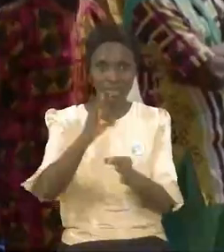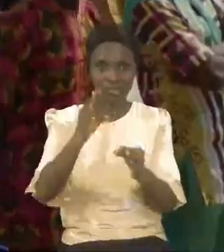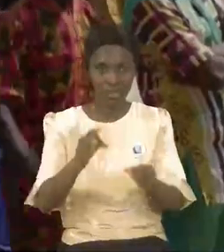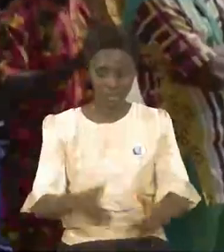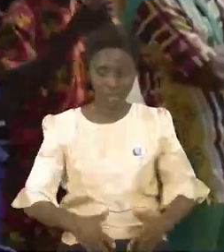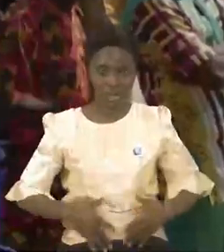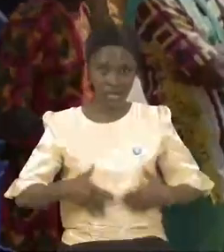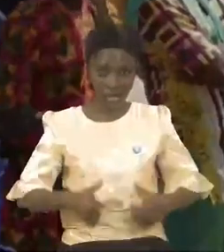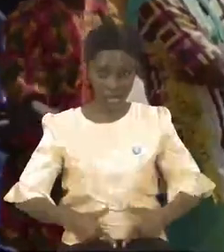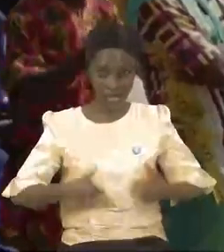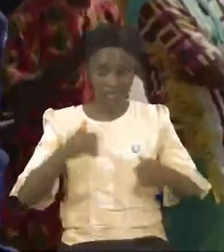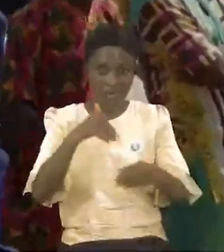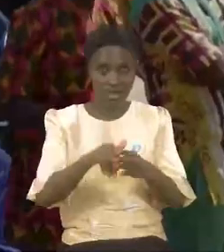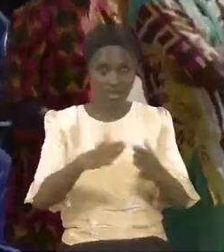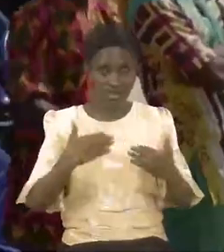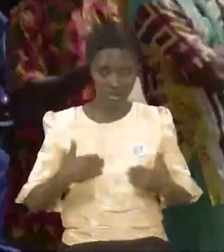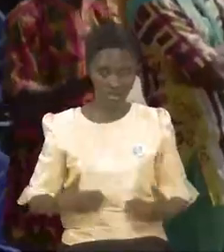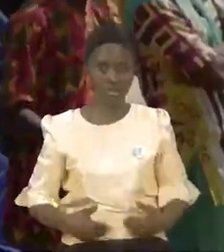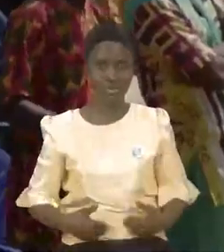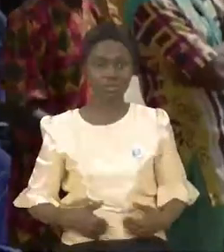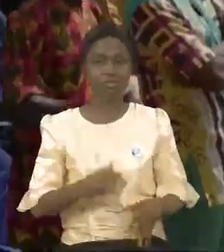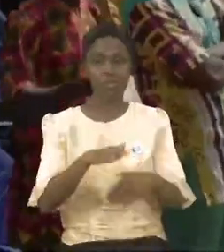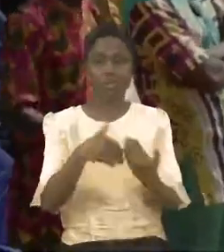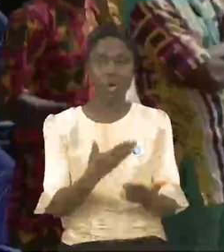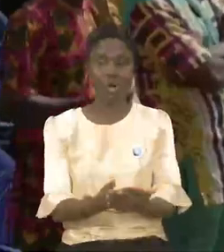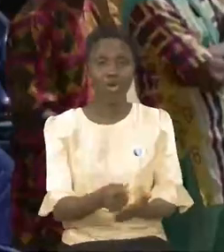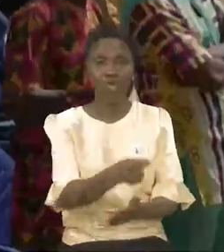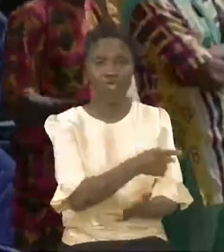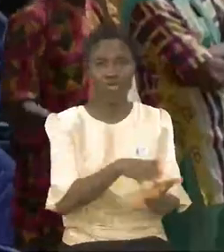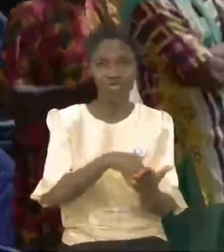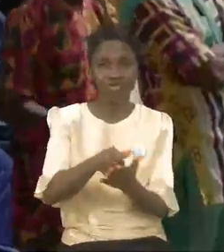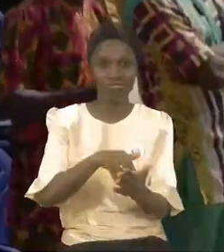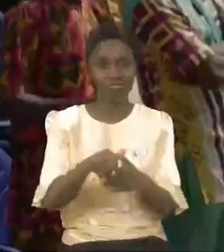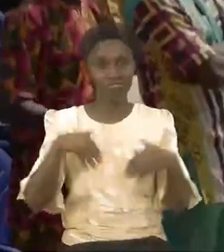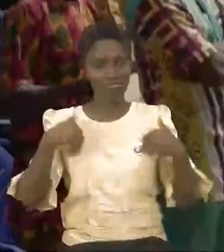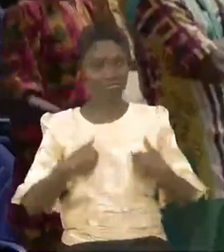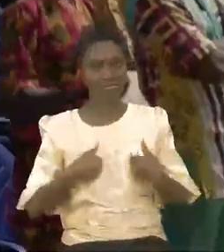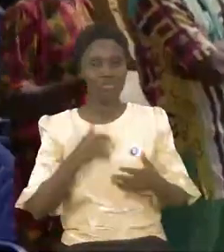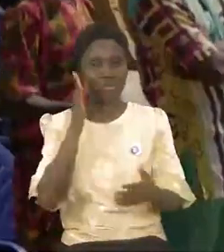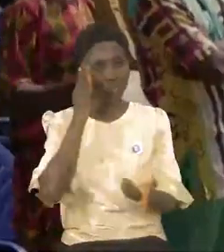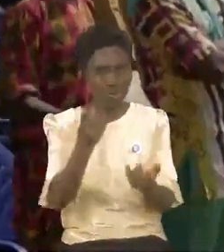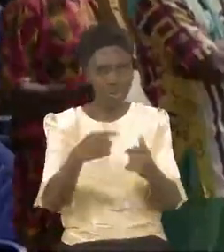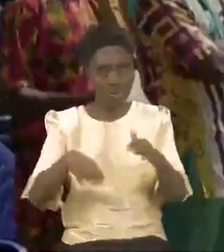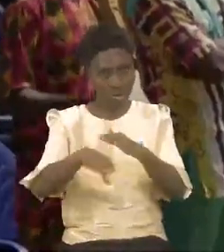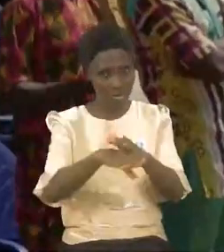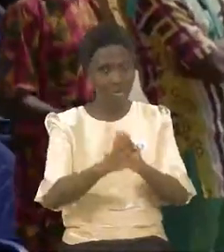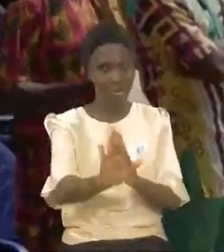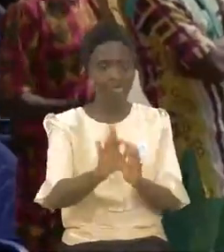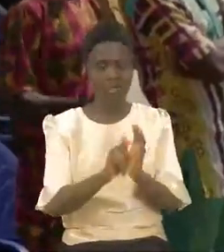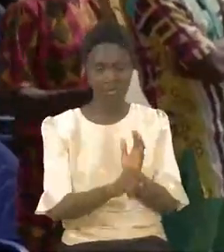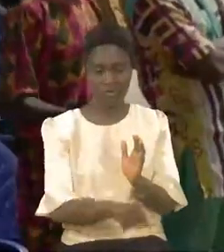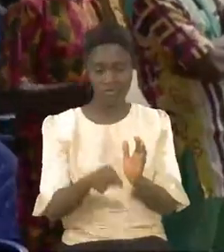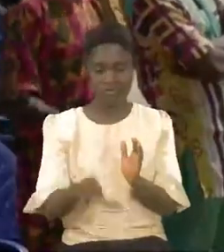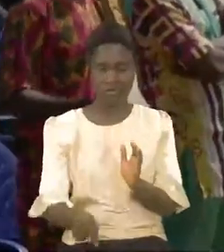vivifier votre corps mortel et ses déficiences, ses maladies, ses faiblesses viendront sous